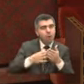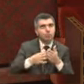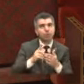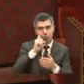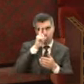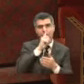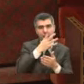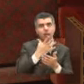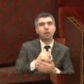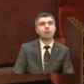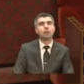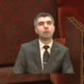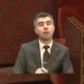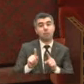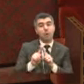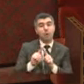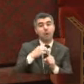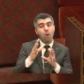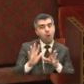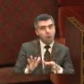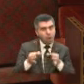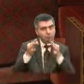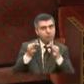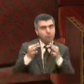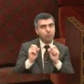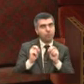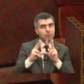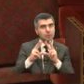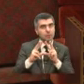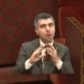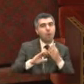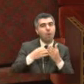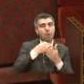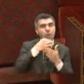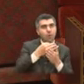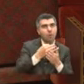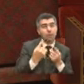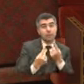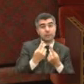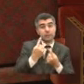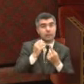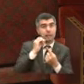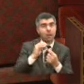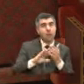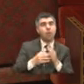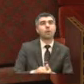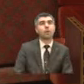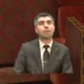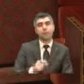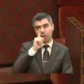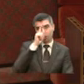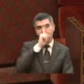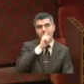الدراسة، وعندما تثبت جدواه بما قلته على ان الظهر ينيخ بكلكلية وكذا وكذا، غادي ان شاء